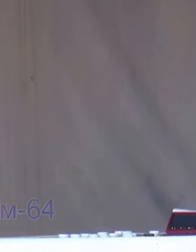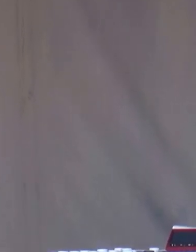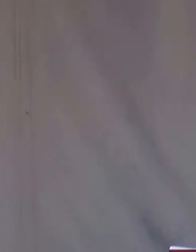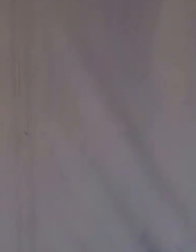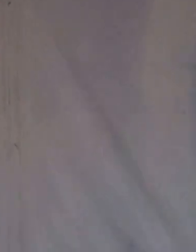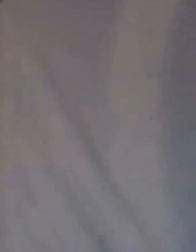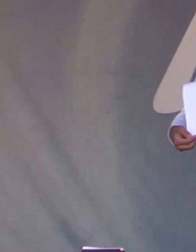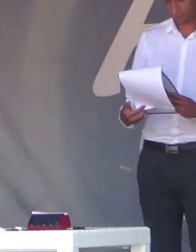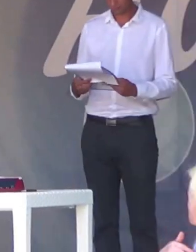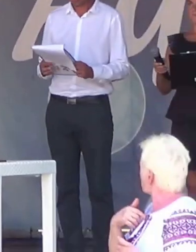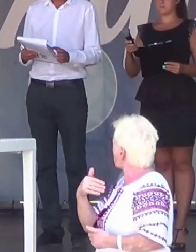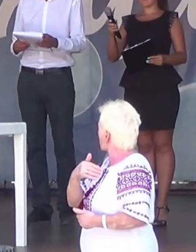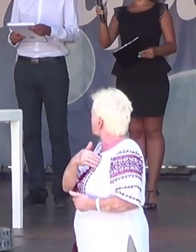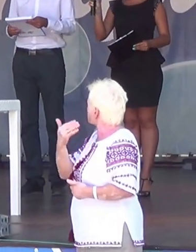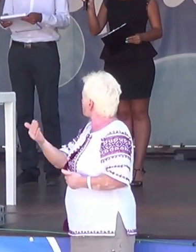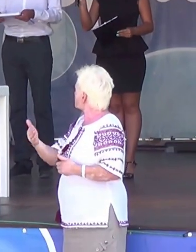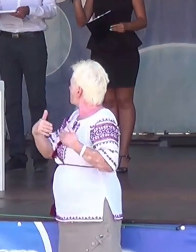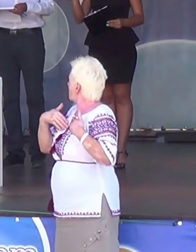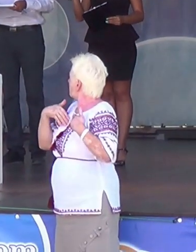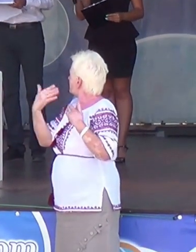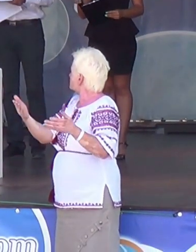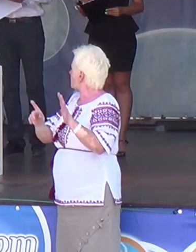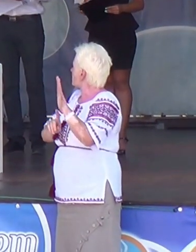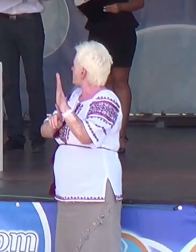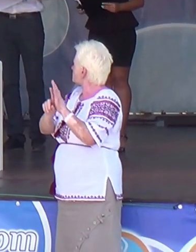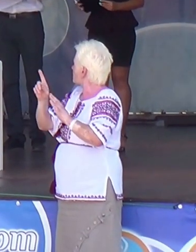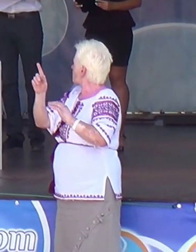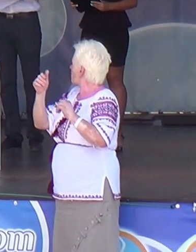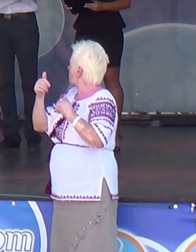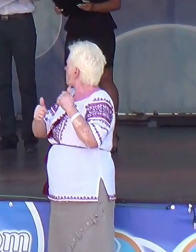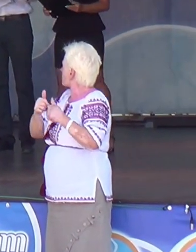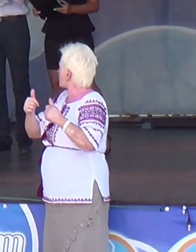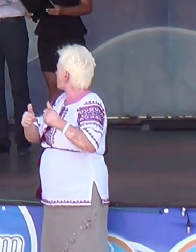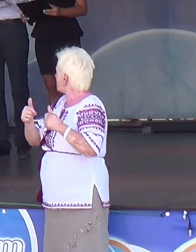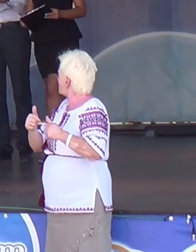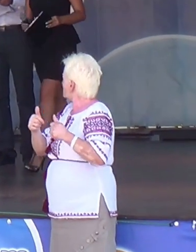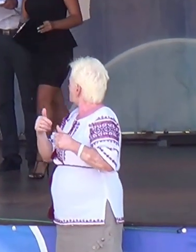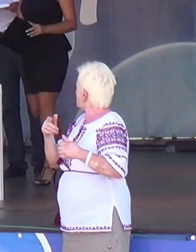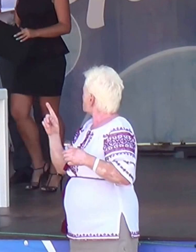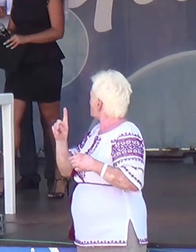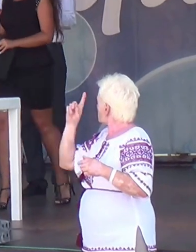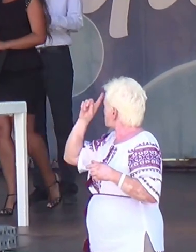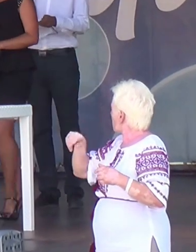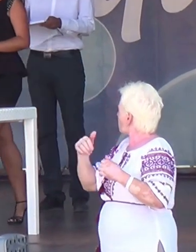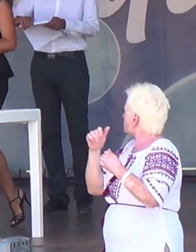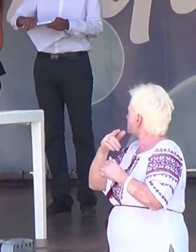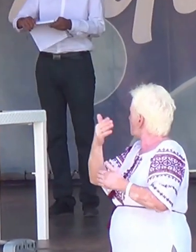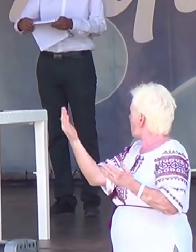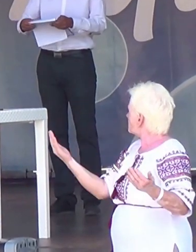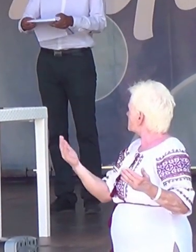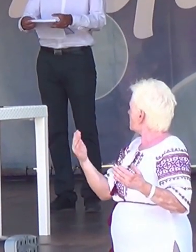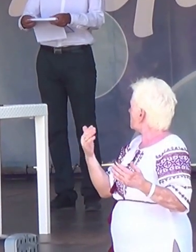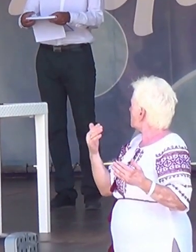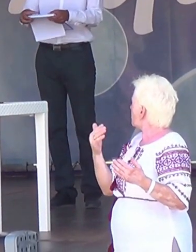сопровождающие. Я хочу вас всех поздравить с началом нового чемпионата мира. Я знаю, что у каждого из вас есть